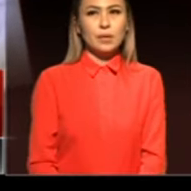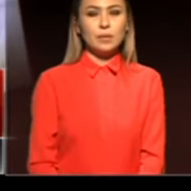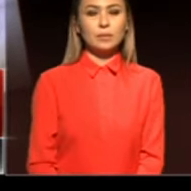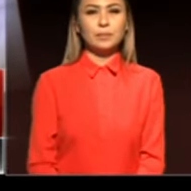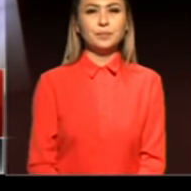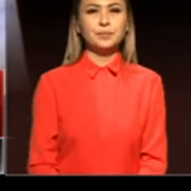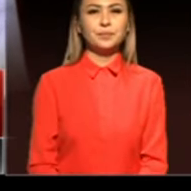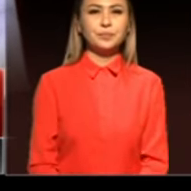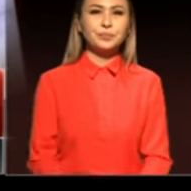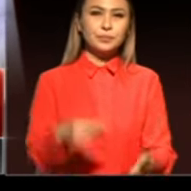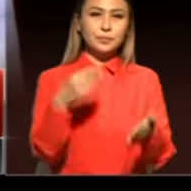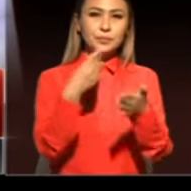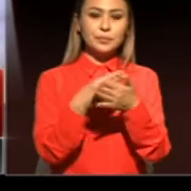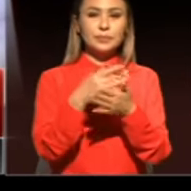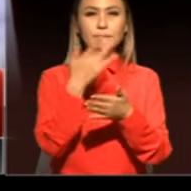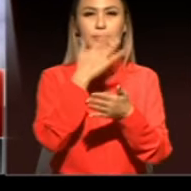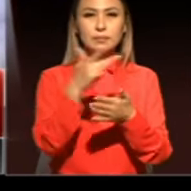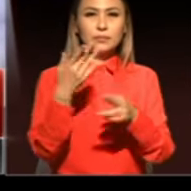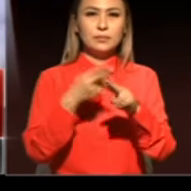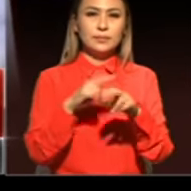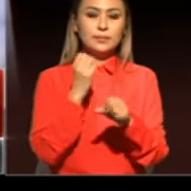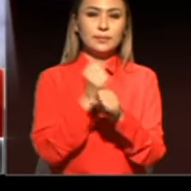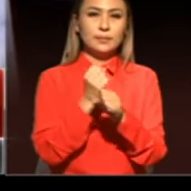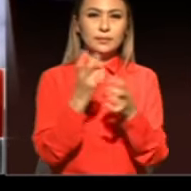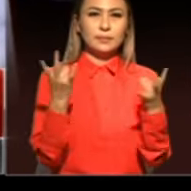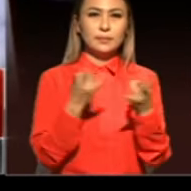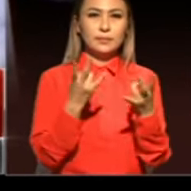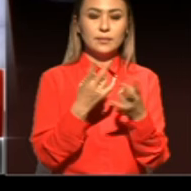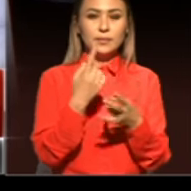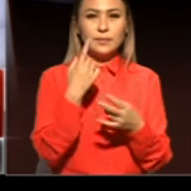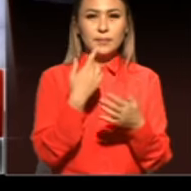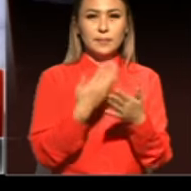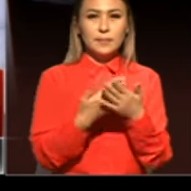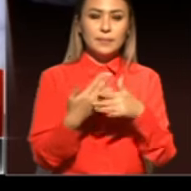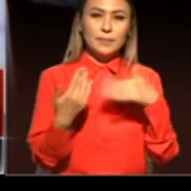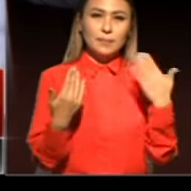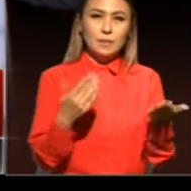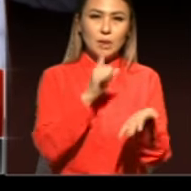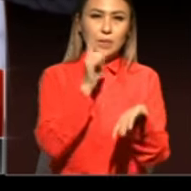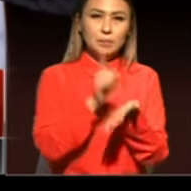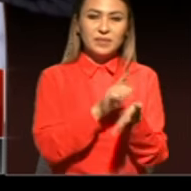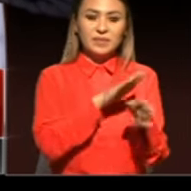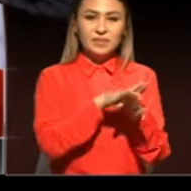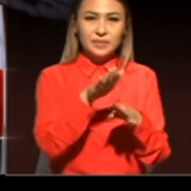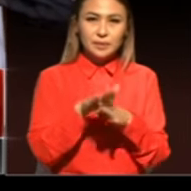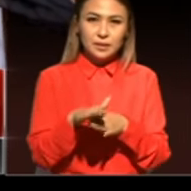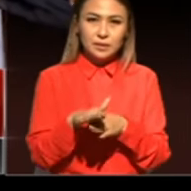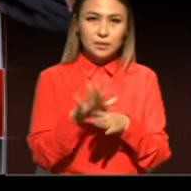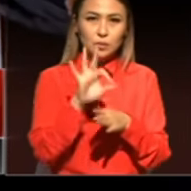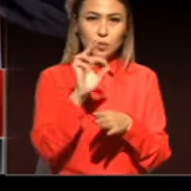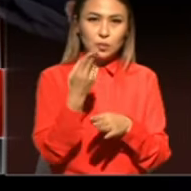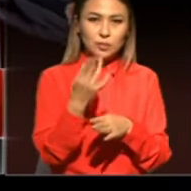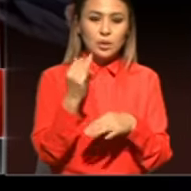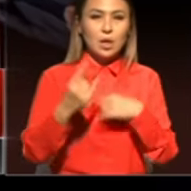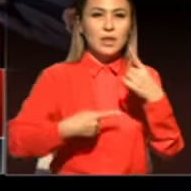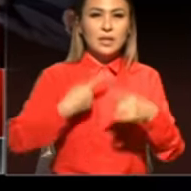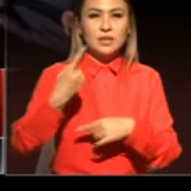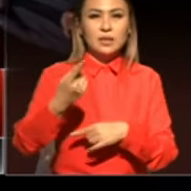бұл жерде бюджеттік саясат конструкциясын былай жасау керек. Яғни бір жағынан әлеуметтік міндеттерді орындау, екінші жағынан келесі 2